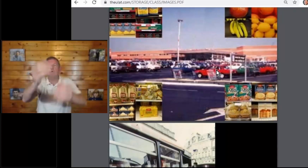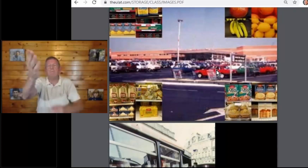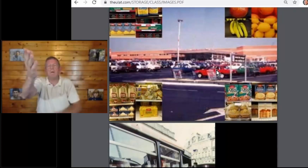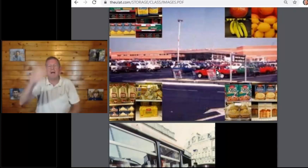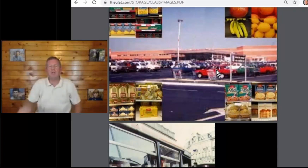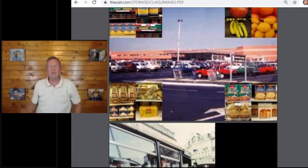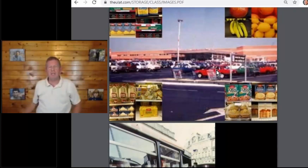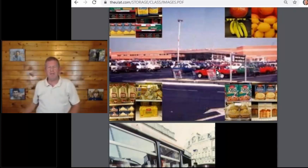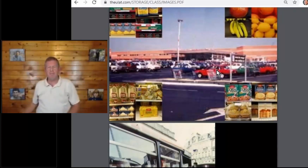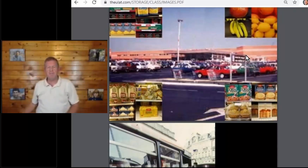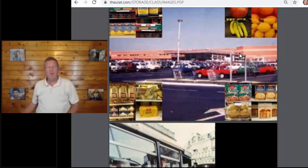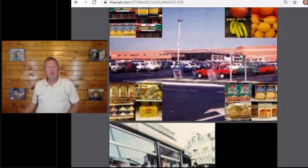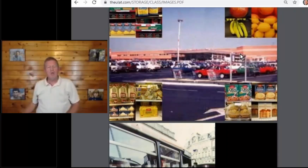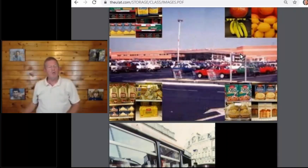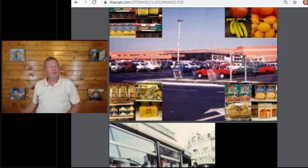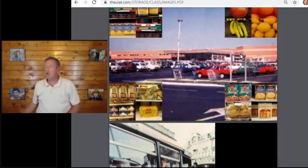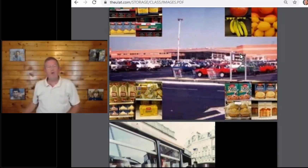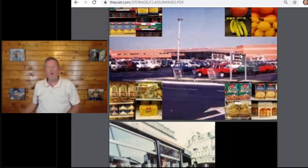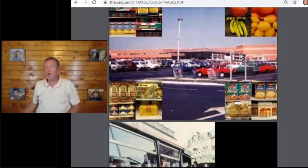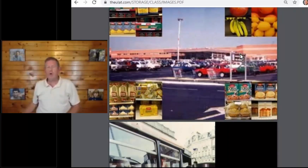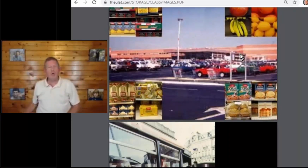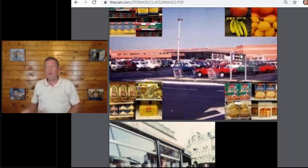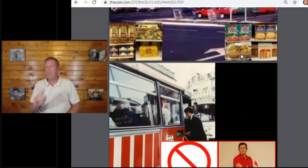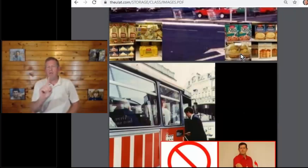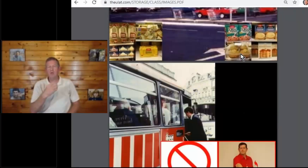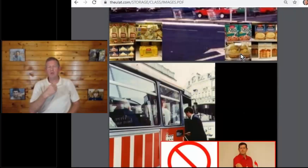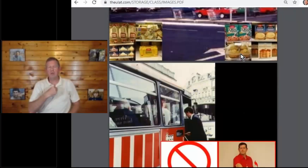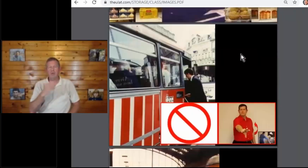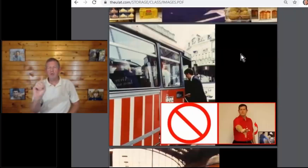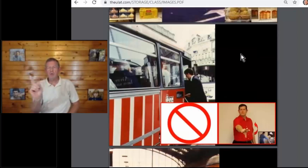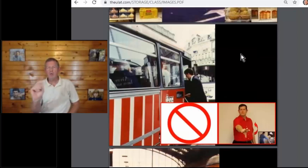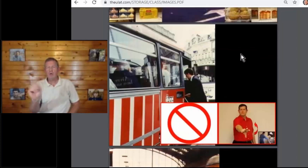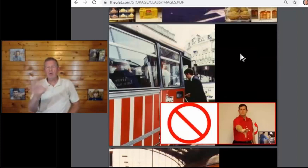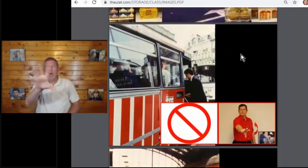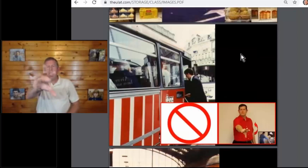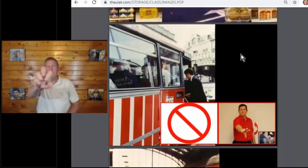au supermarché, je ne,